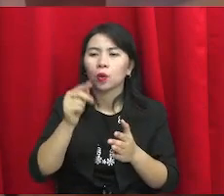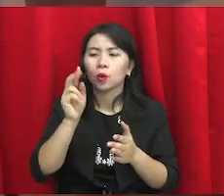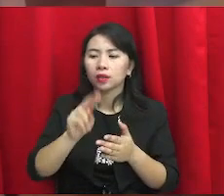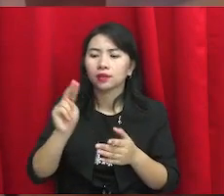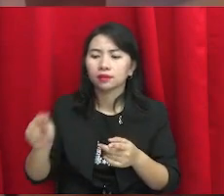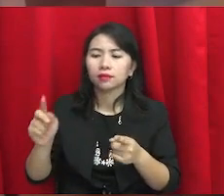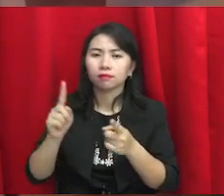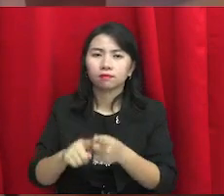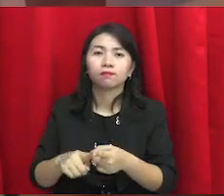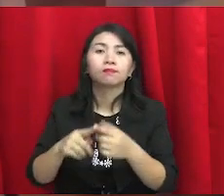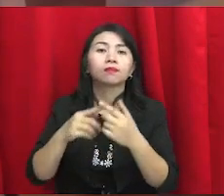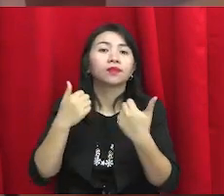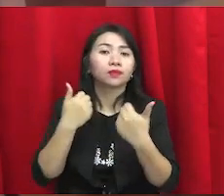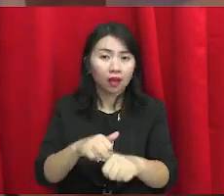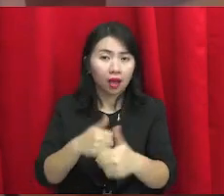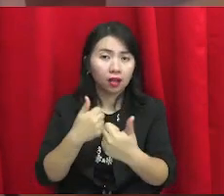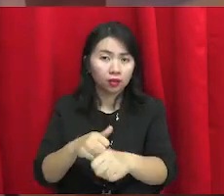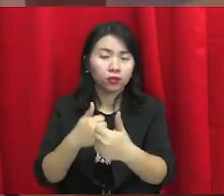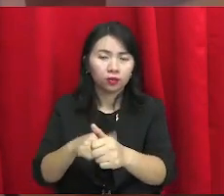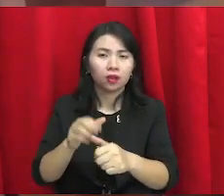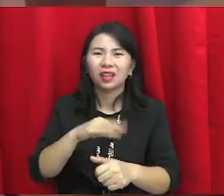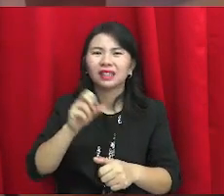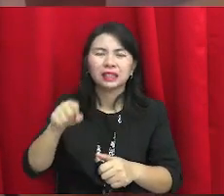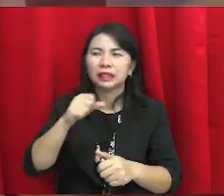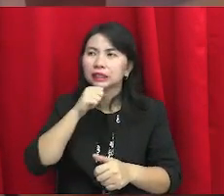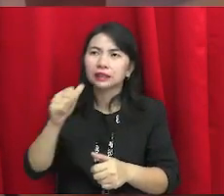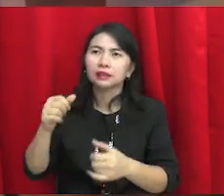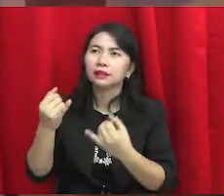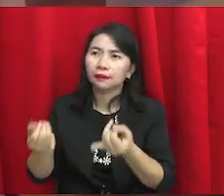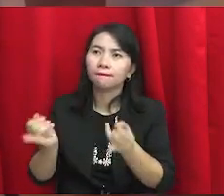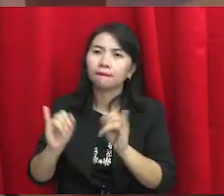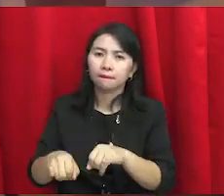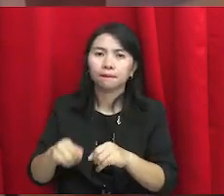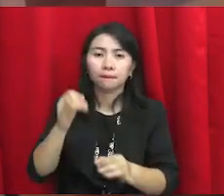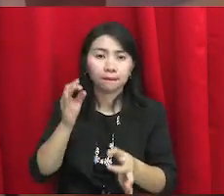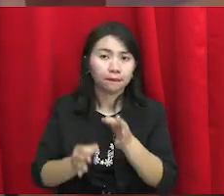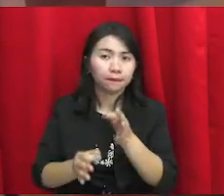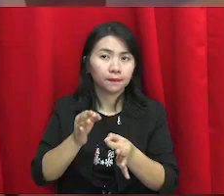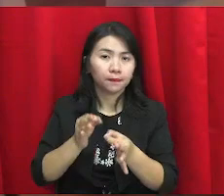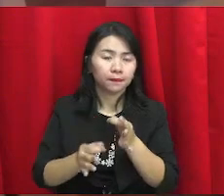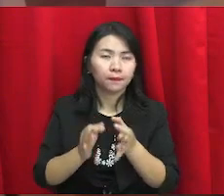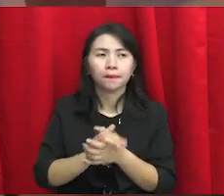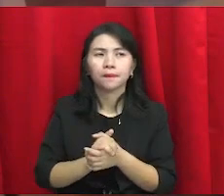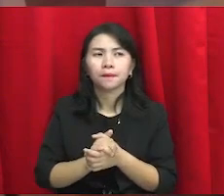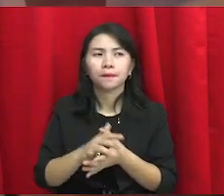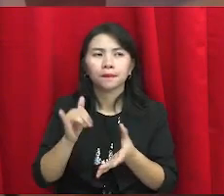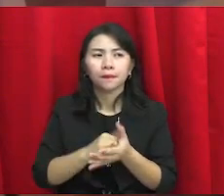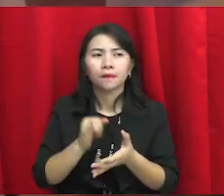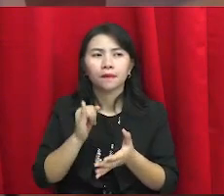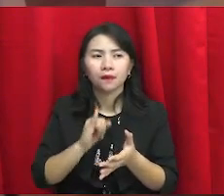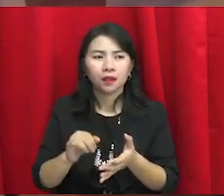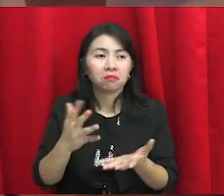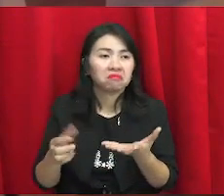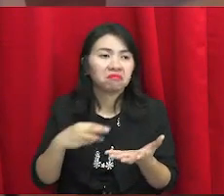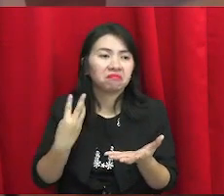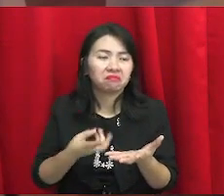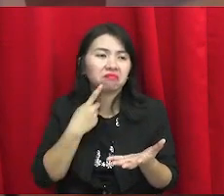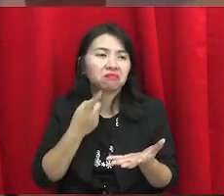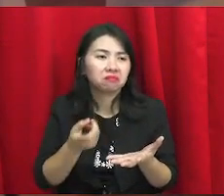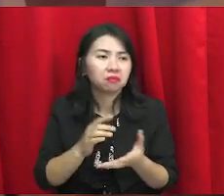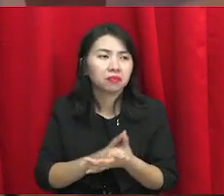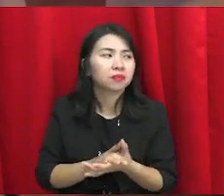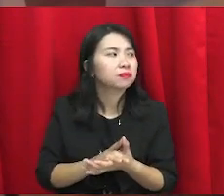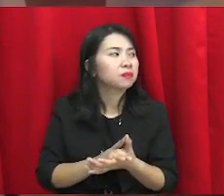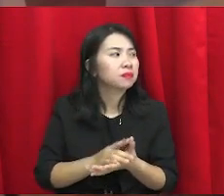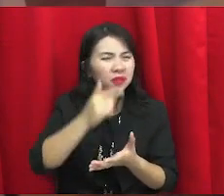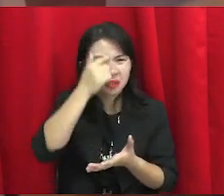it doesn't matter kung yan ay sabihin natin. Kasi